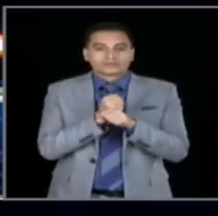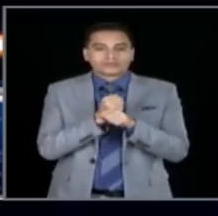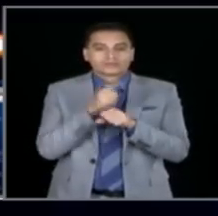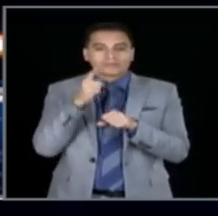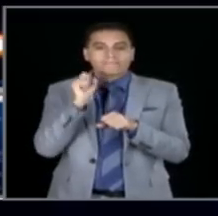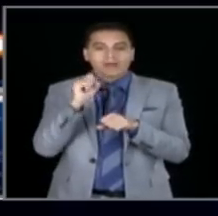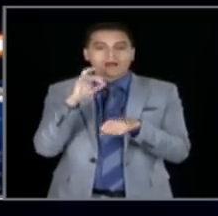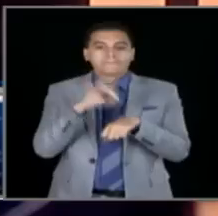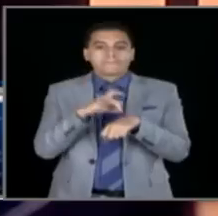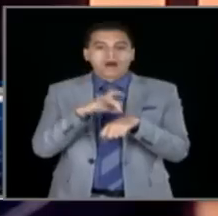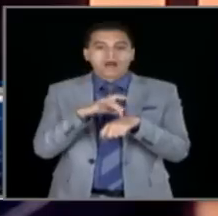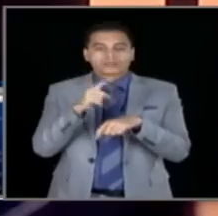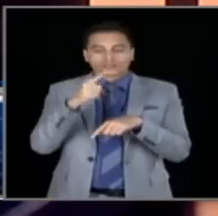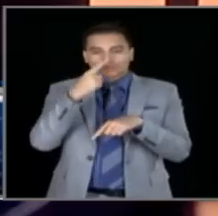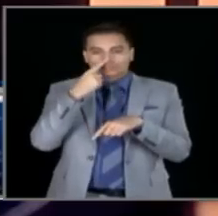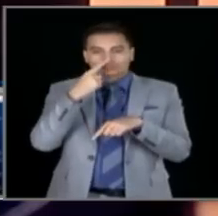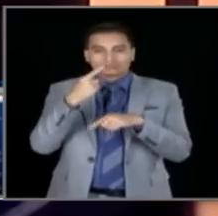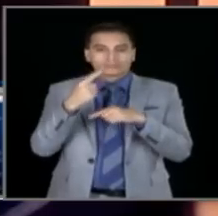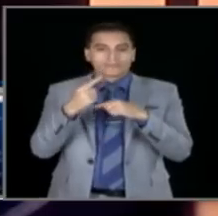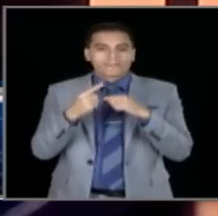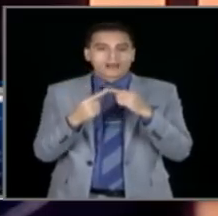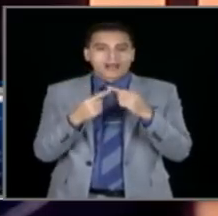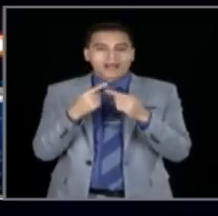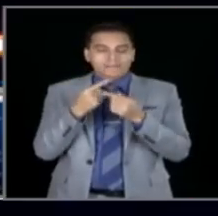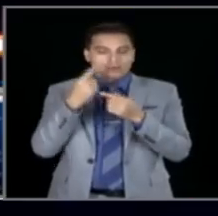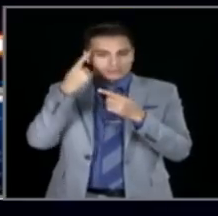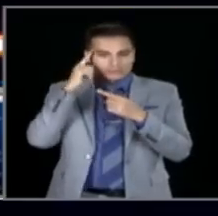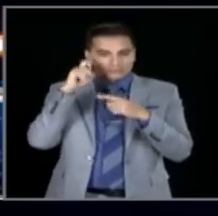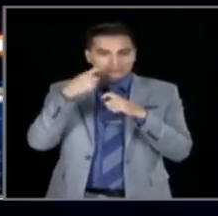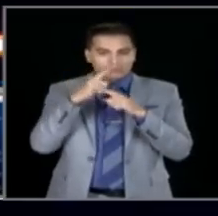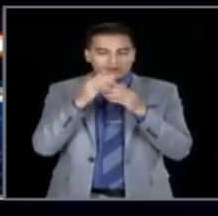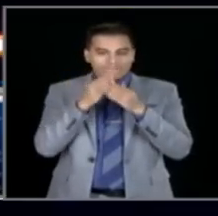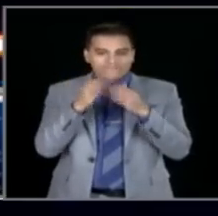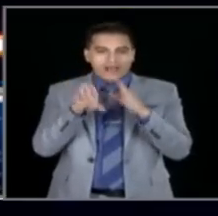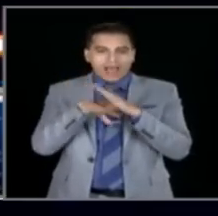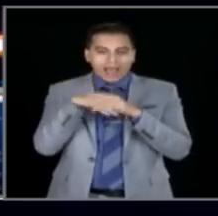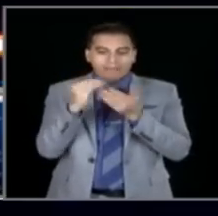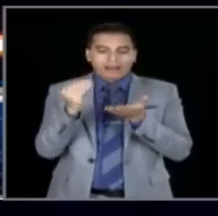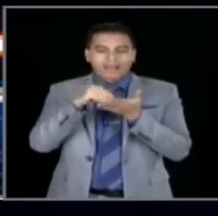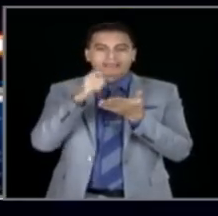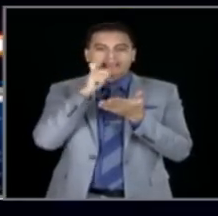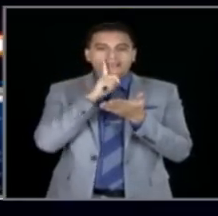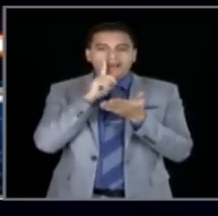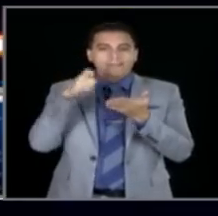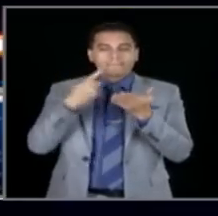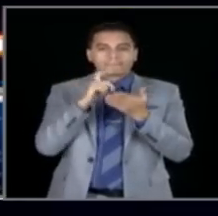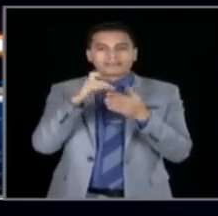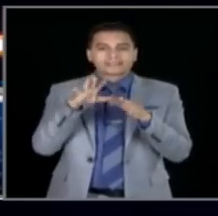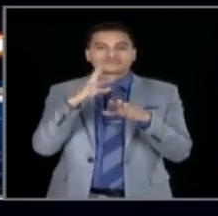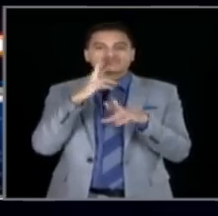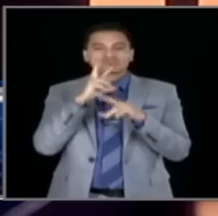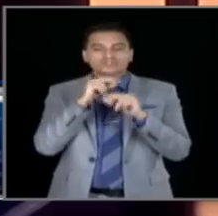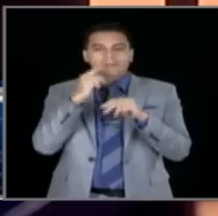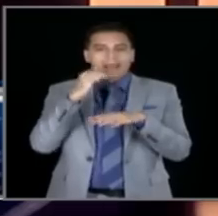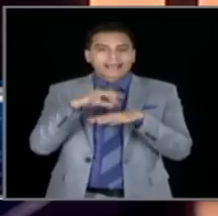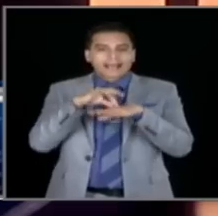خلايا غير مكتملة الانقسام، فبتقدر تكون خلايا متخصصة زي الجلد